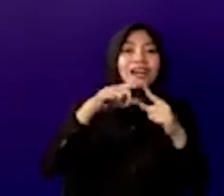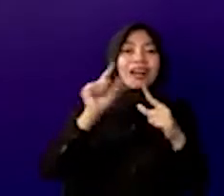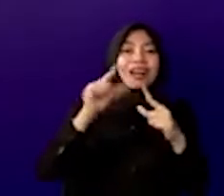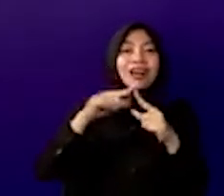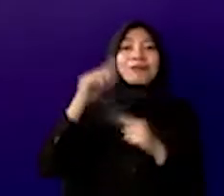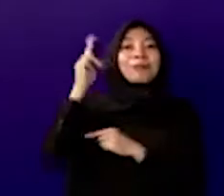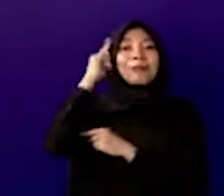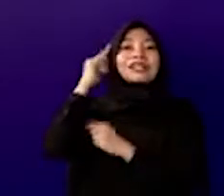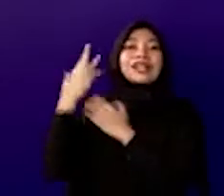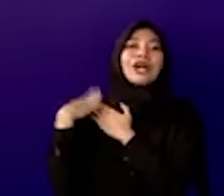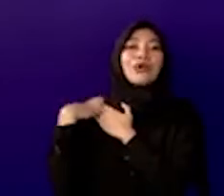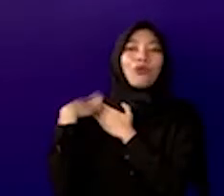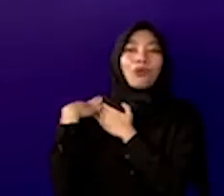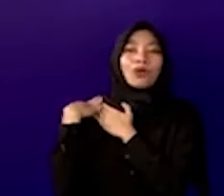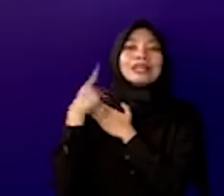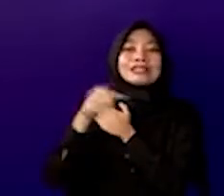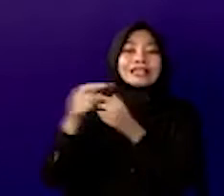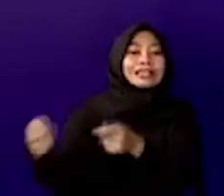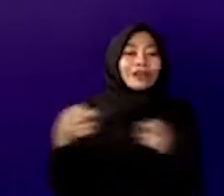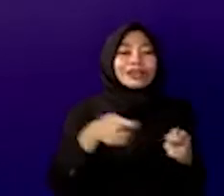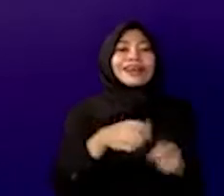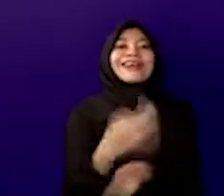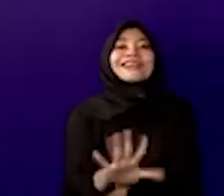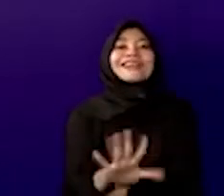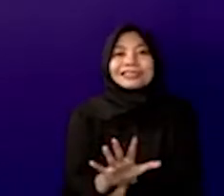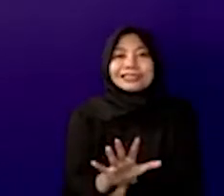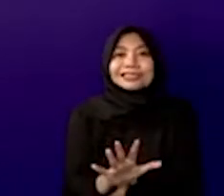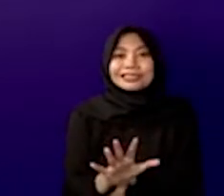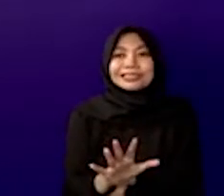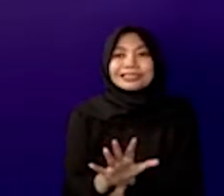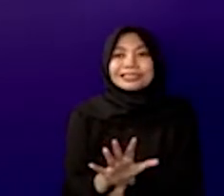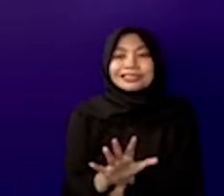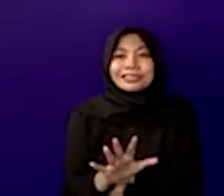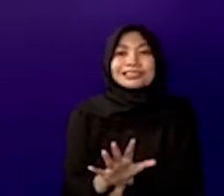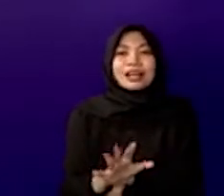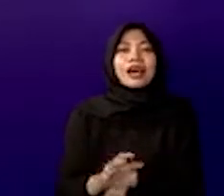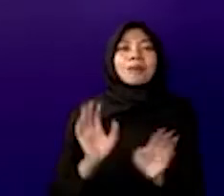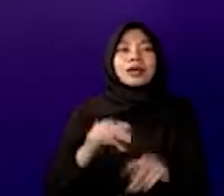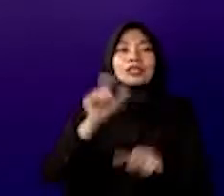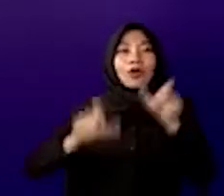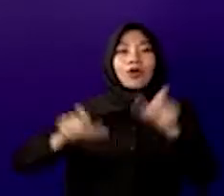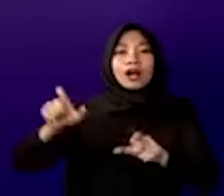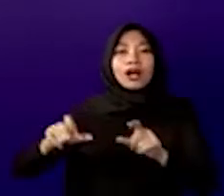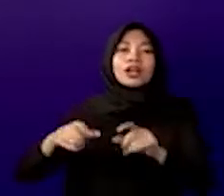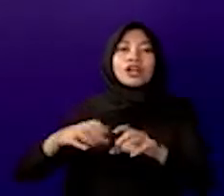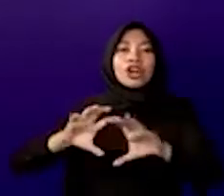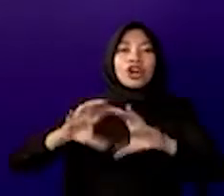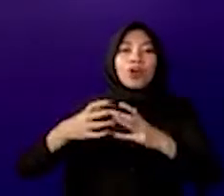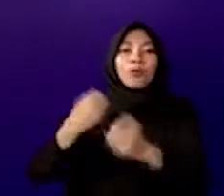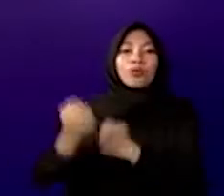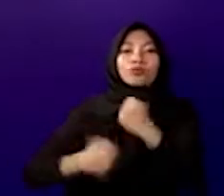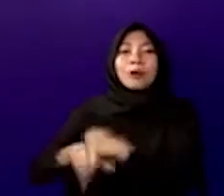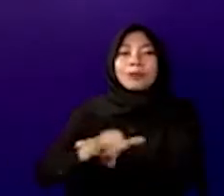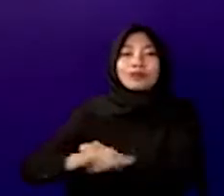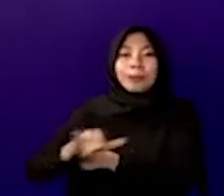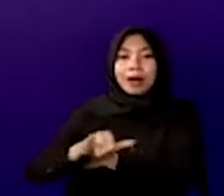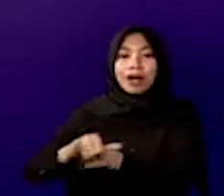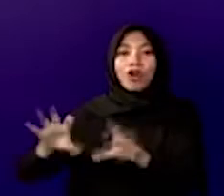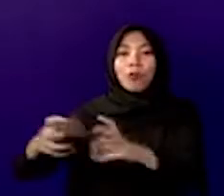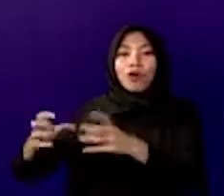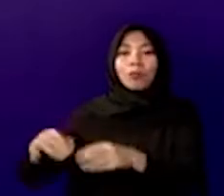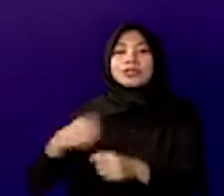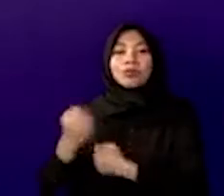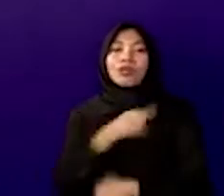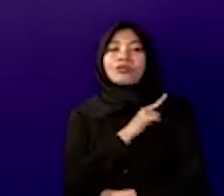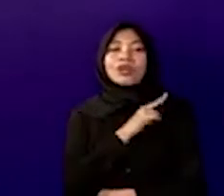menengah dan kecil gratis kalau mereka berkelompok yang sekarang kan biasa ada Kube kelompok usaha bersama sebelumnya